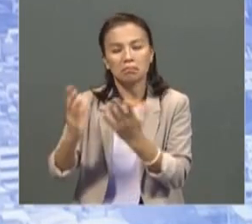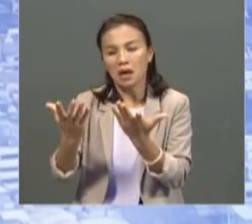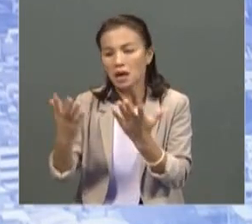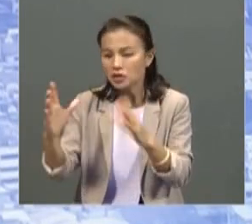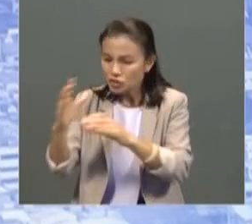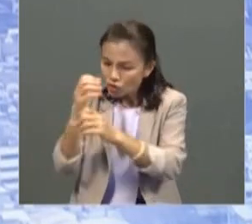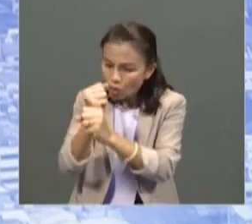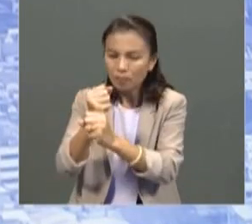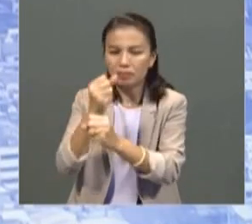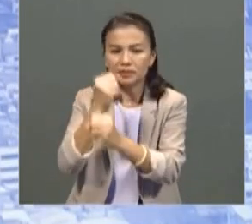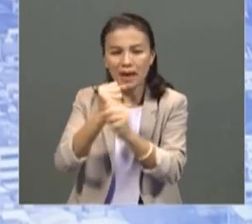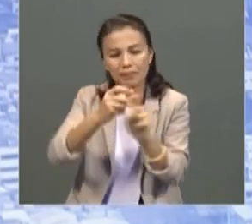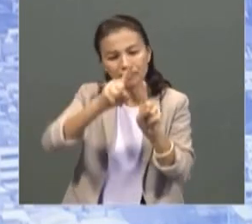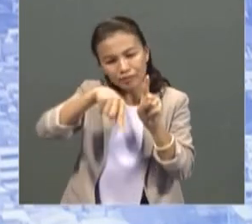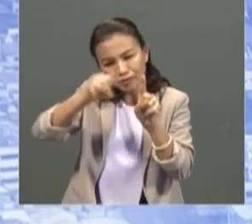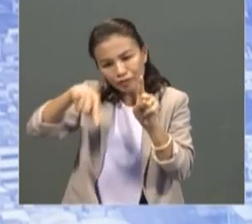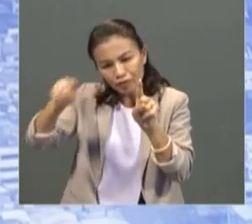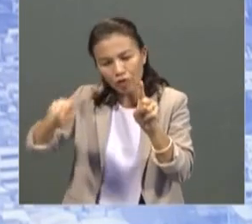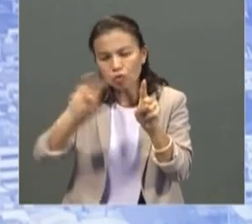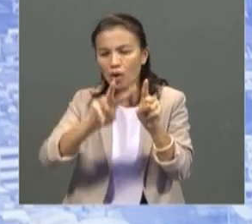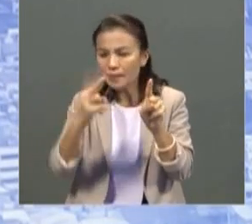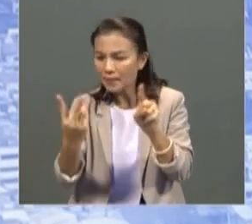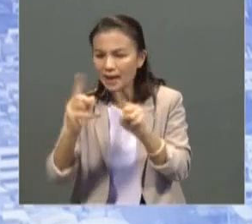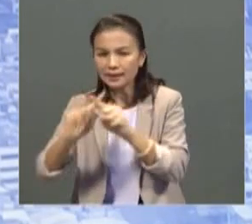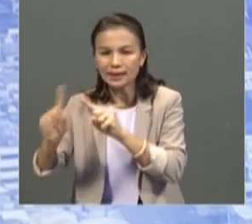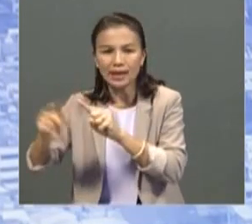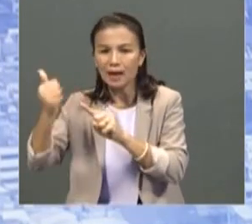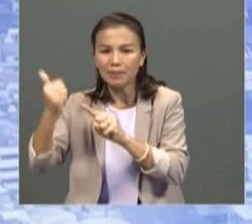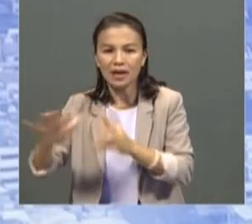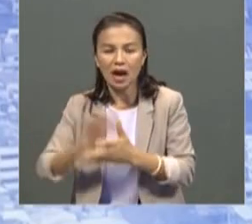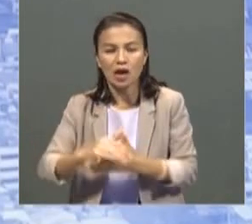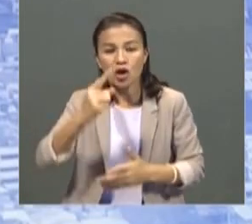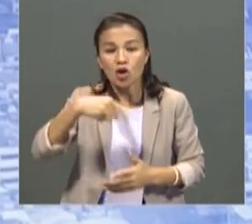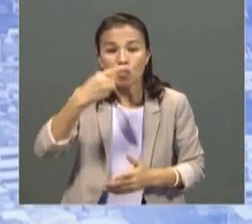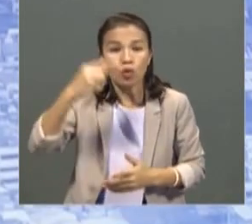ပို့မယ်ယာယီခံဝန်စီပို့ပြီးရင်ကျွန်တော်တို့စီကိုအကြောင်းပြန်လာမှာဖြစ်ပါ